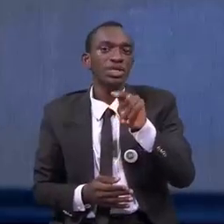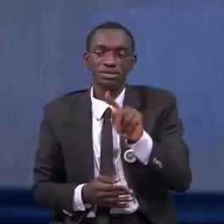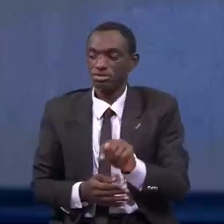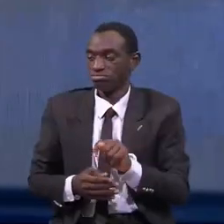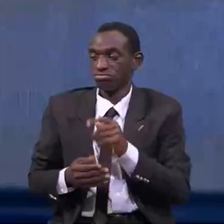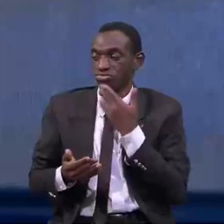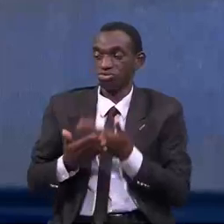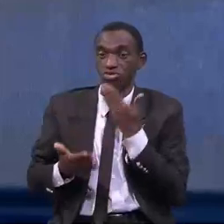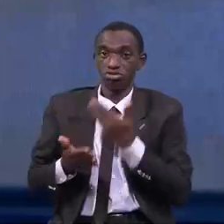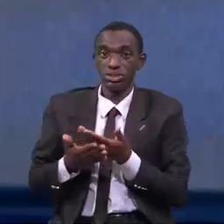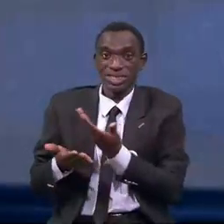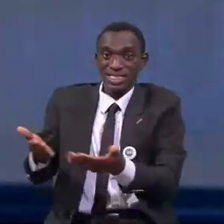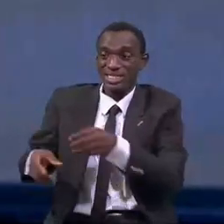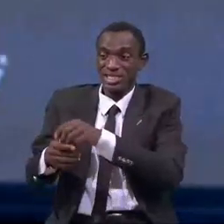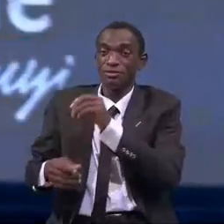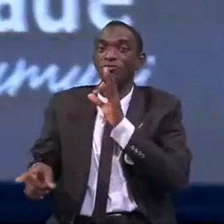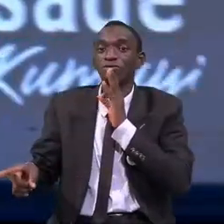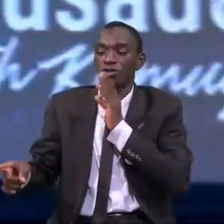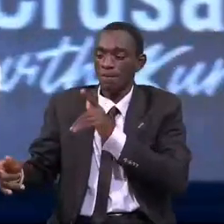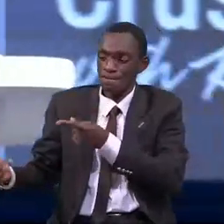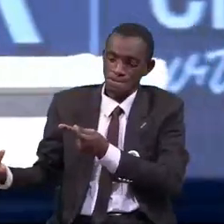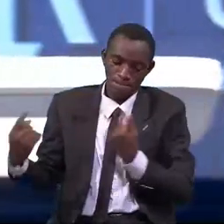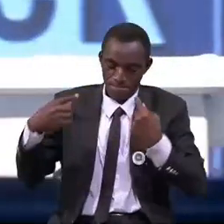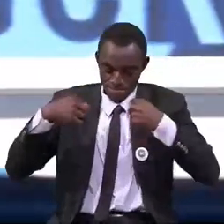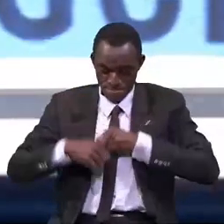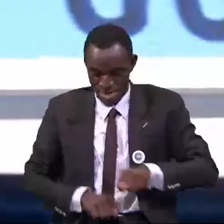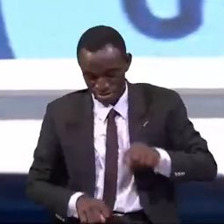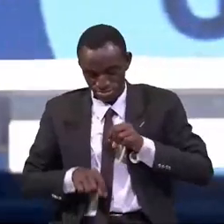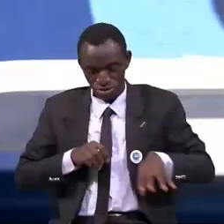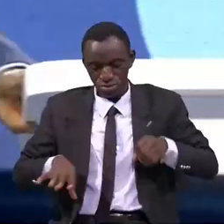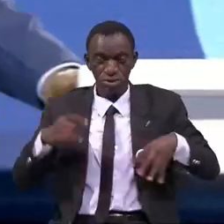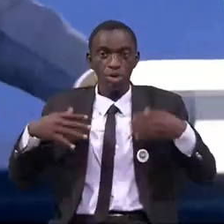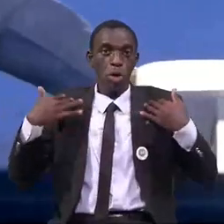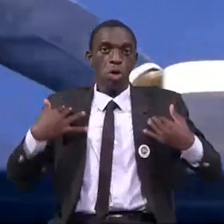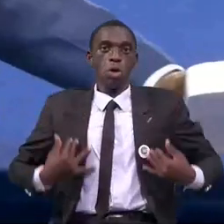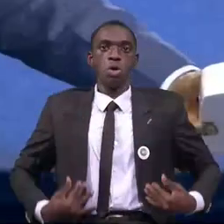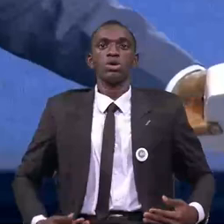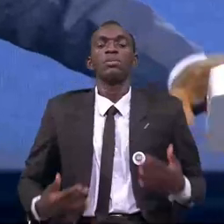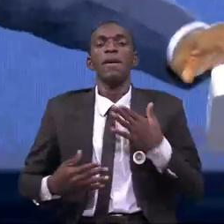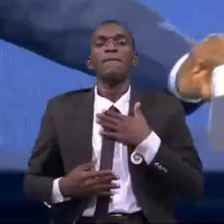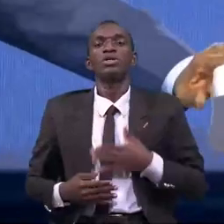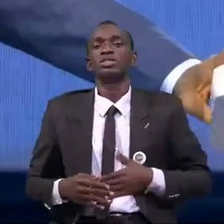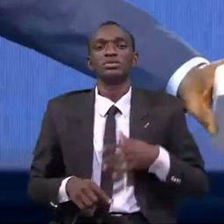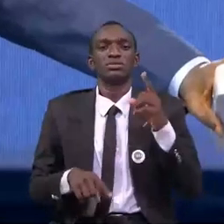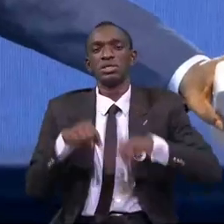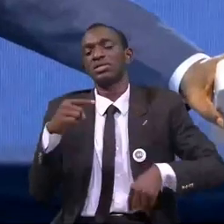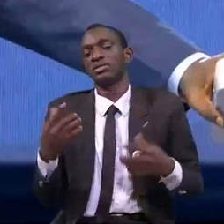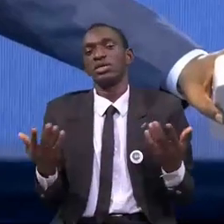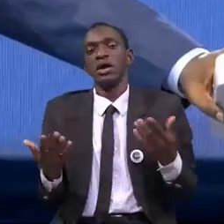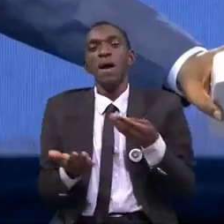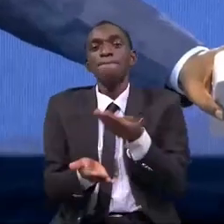nourriture mais ne peut pas transférer tous les nutriments aux diverses parties du